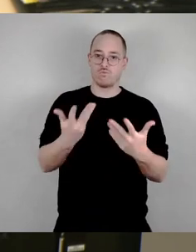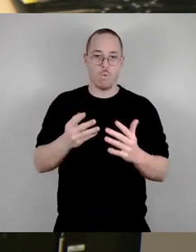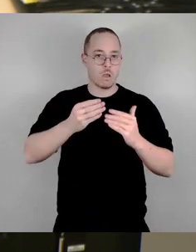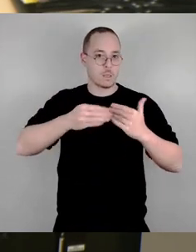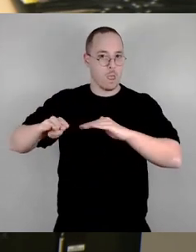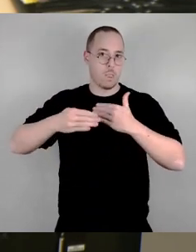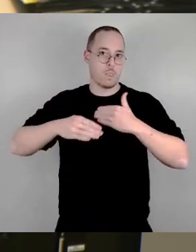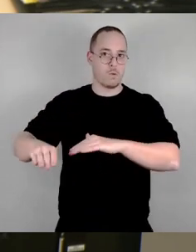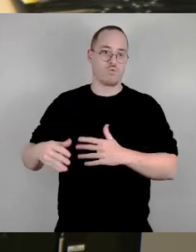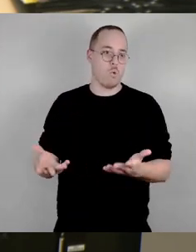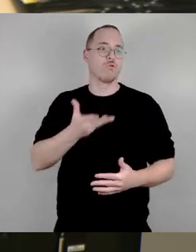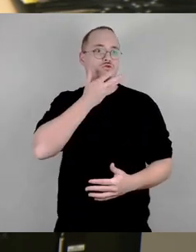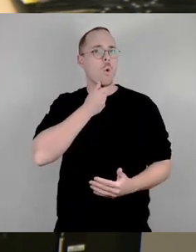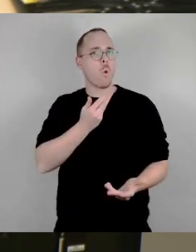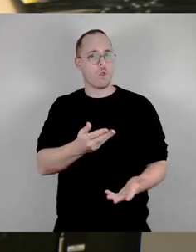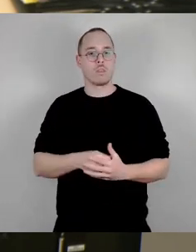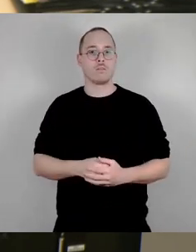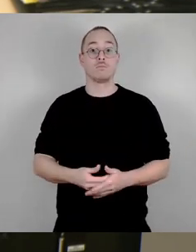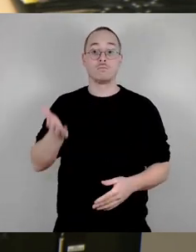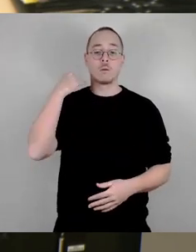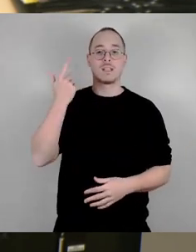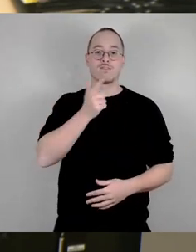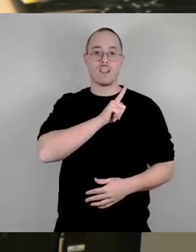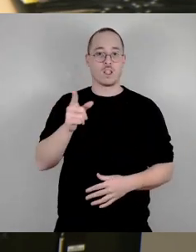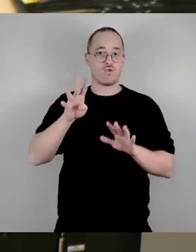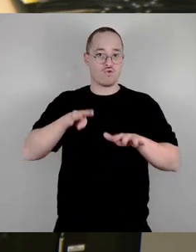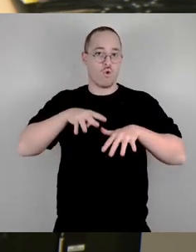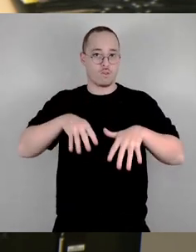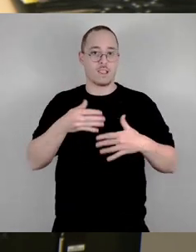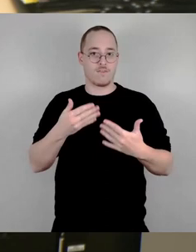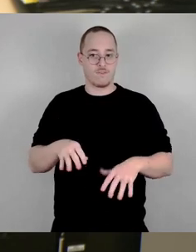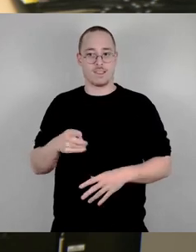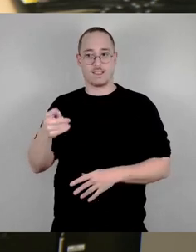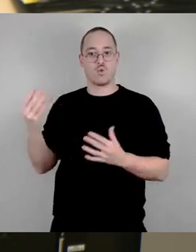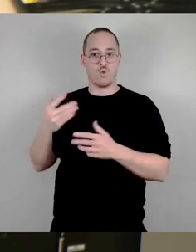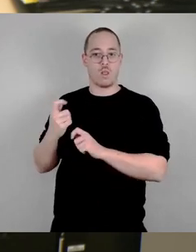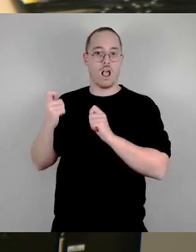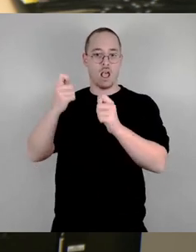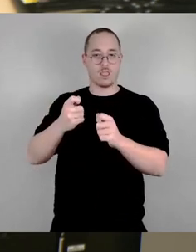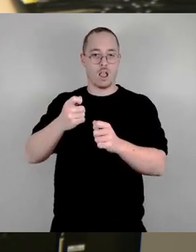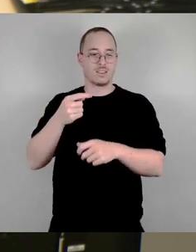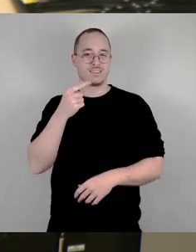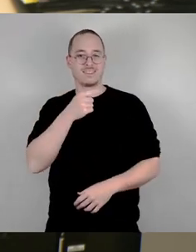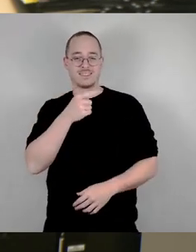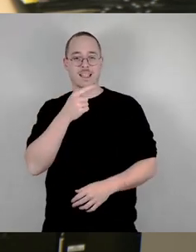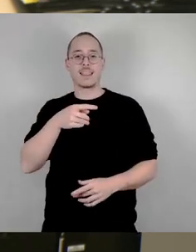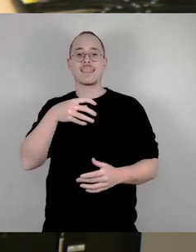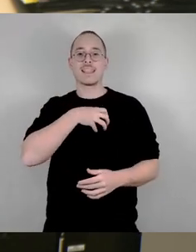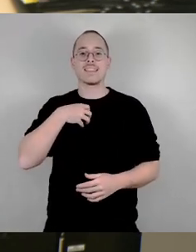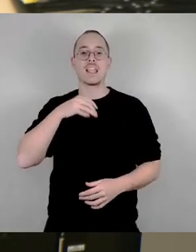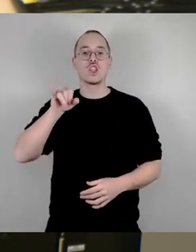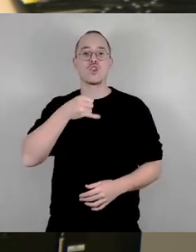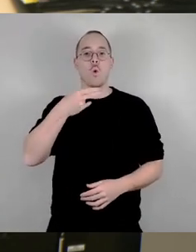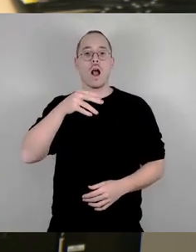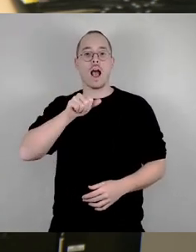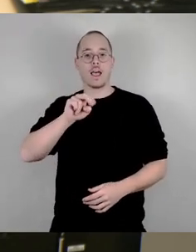Januar 2019, mit dem wir damals auf den Wegfall des Trainingsplatzes in der Dresdner Johannstadt reagiert haben, war der Impuls für